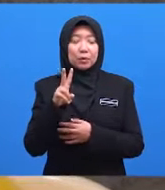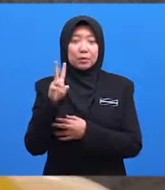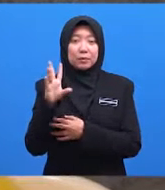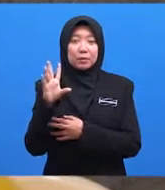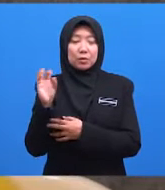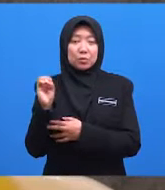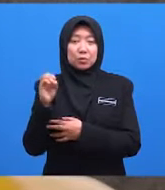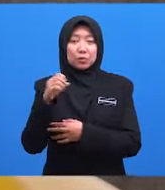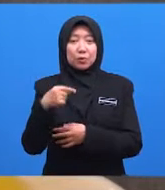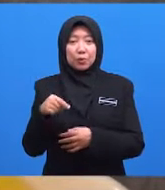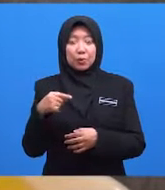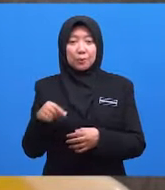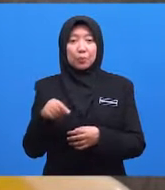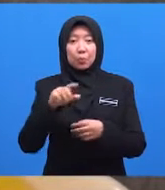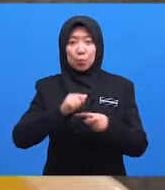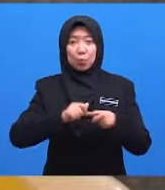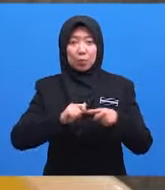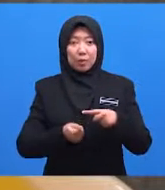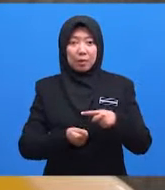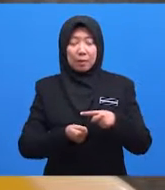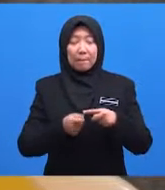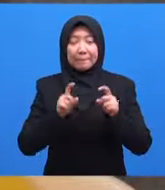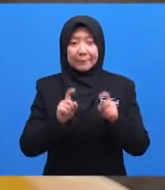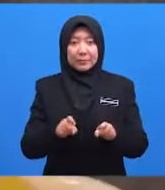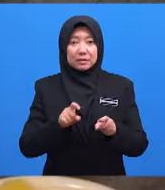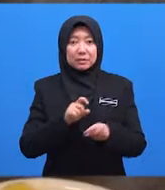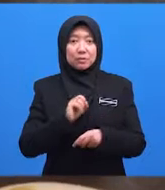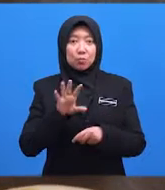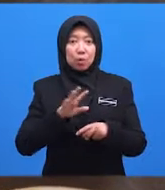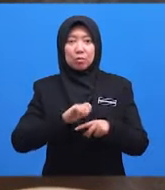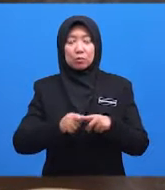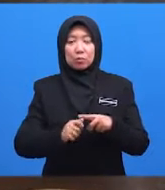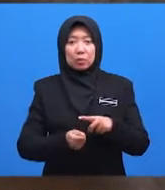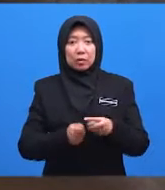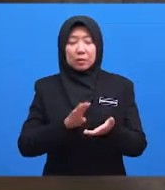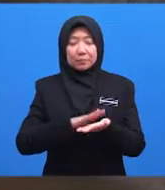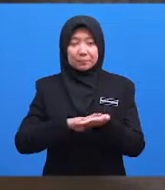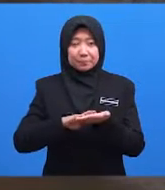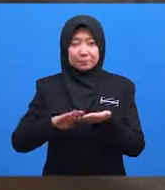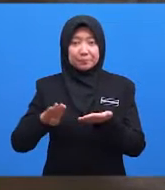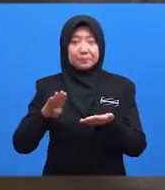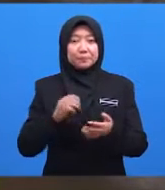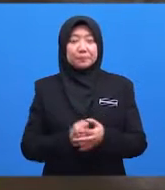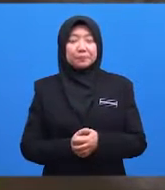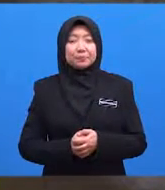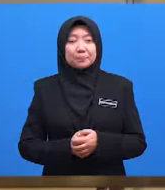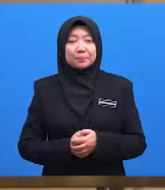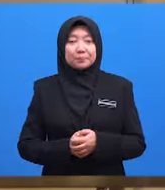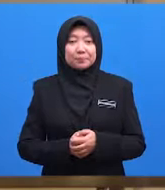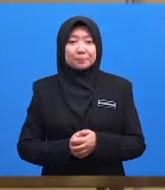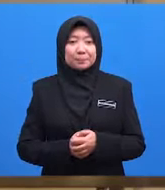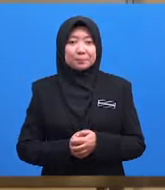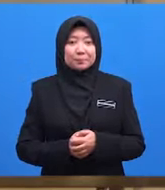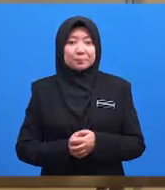250 gram udang. Udang perlu dibuang kulit, dicuci dan dibersihkan.